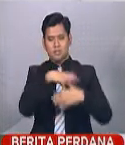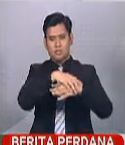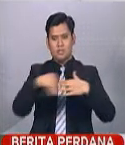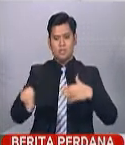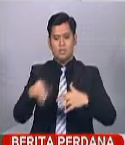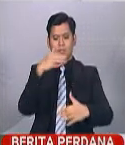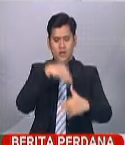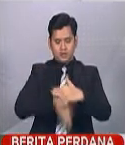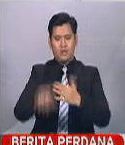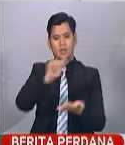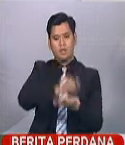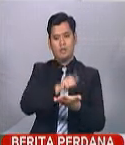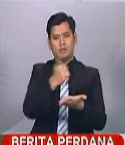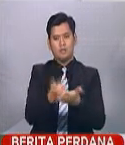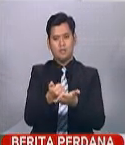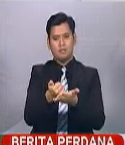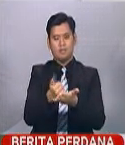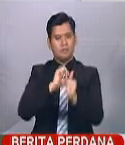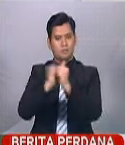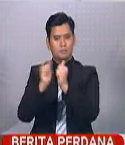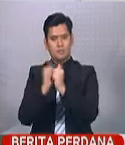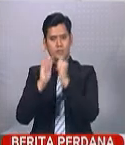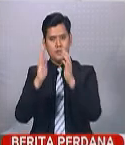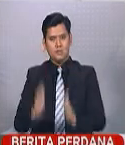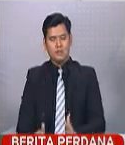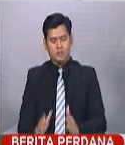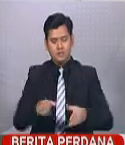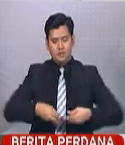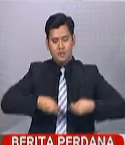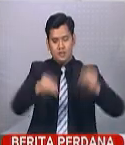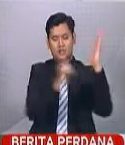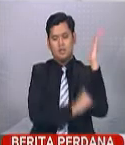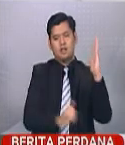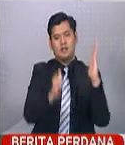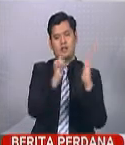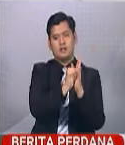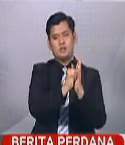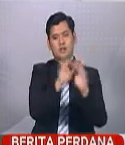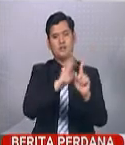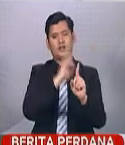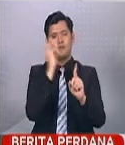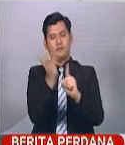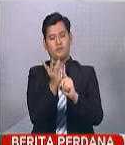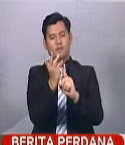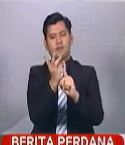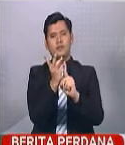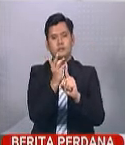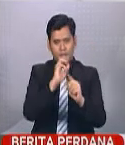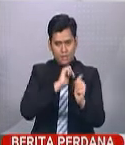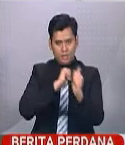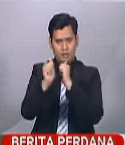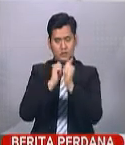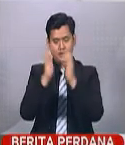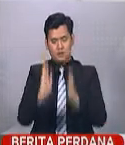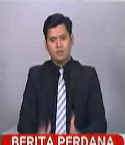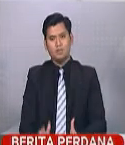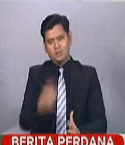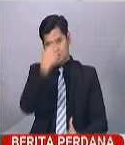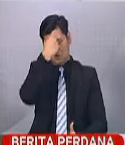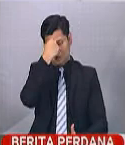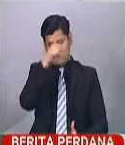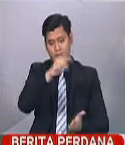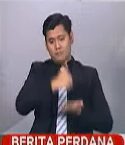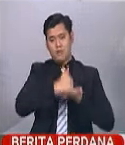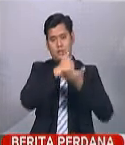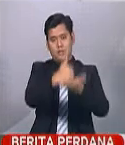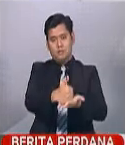masing-masing sejak kamis lalu bantu dilalui Asan kebajikan itik mazaki bagi meringankan beban mereka yang kejas sewaktu pelaksanaan